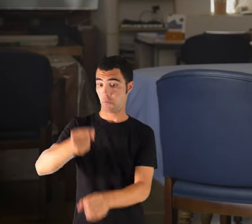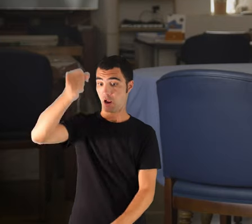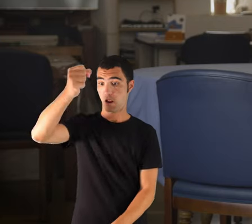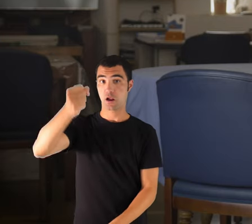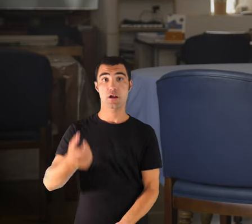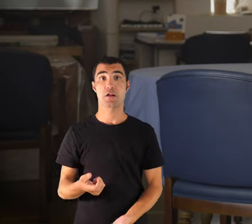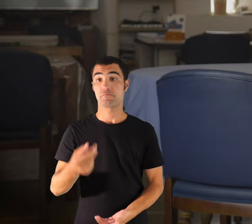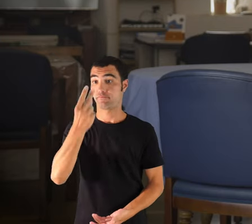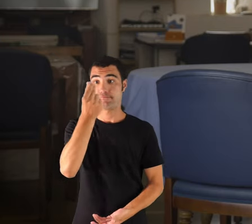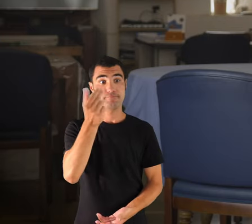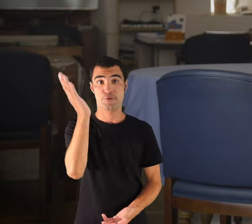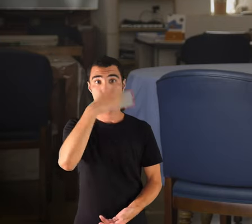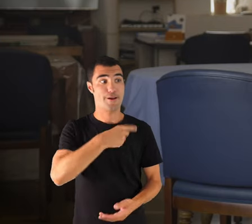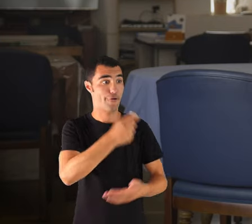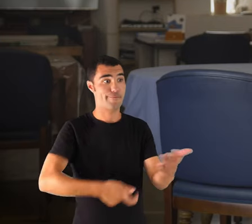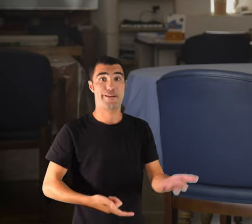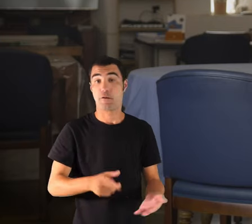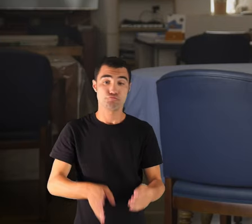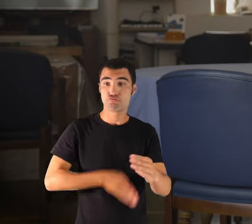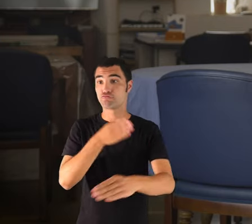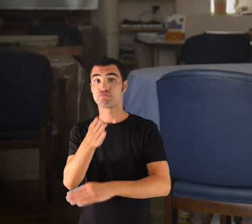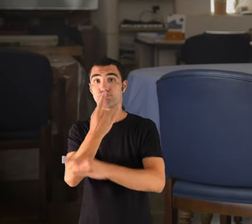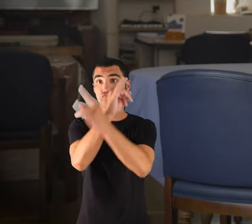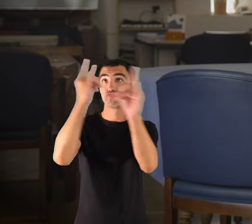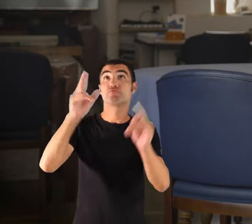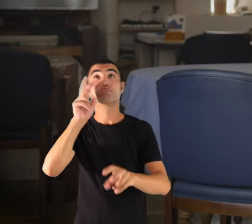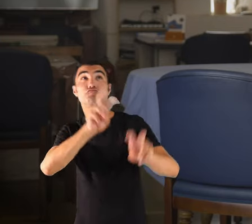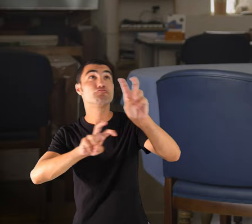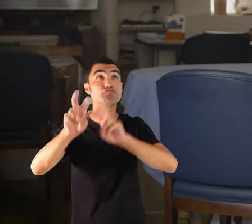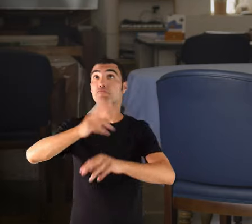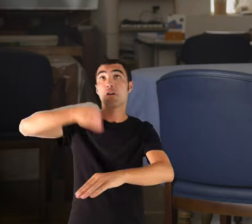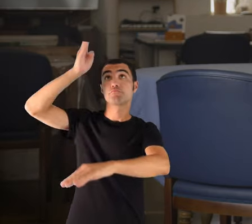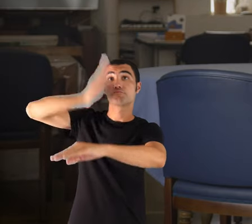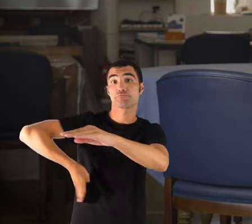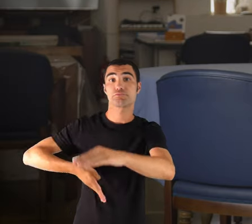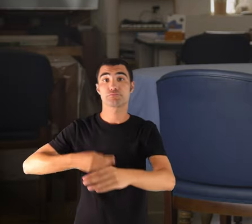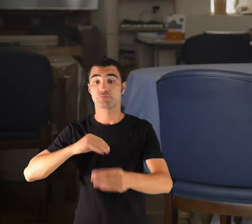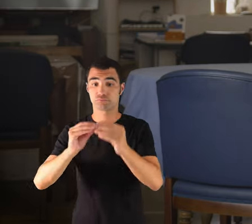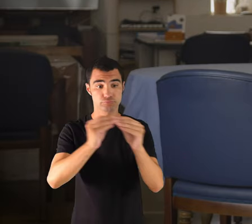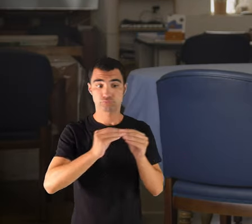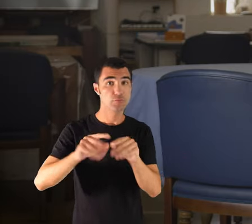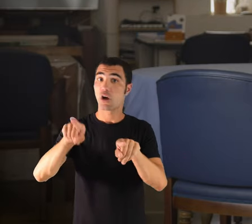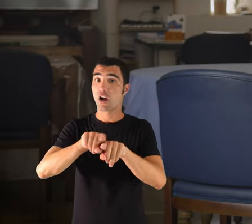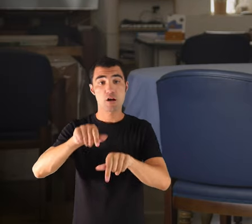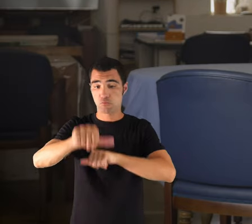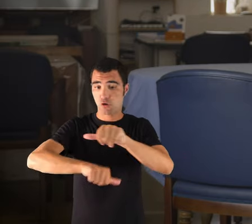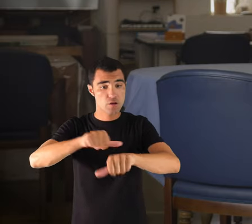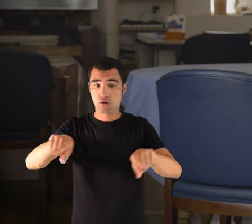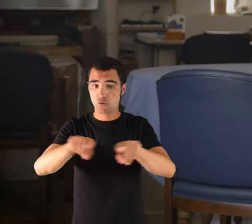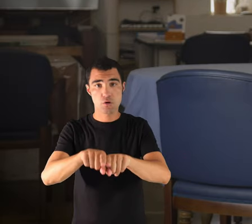no hi havia d'obres per comprar un palo, anàvem dins l'espinar i teníem un pi, i també fèiem el mateix ritual, i posàvem el